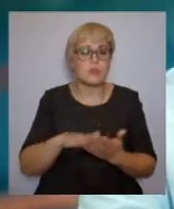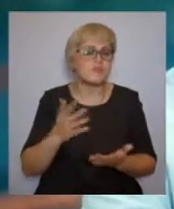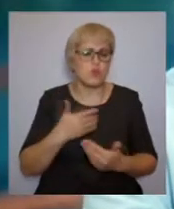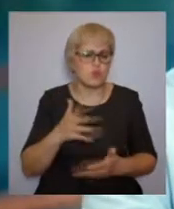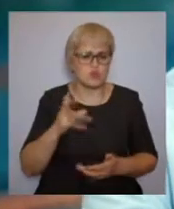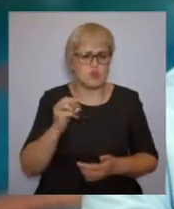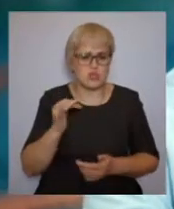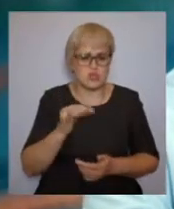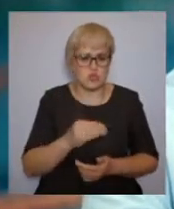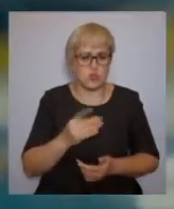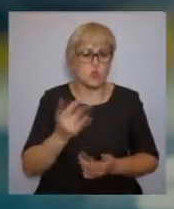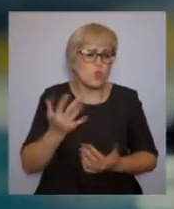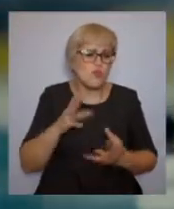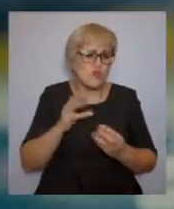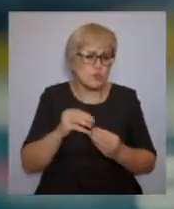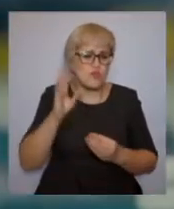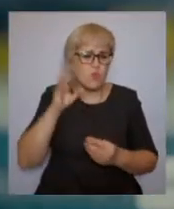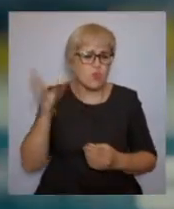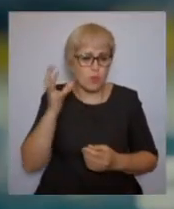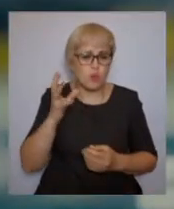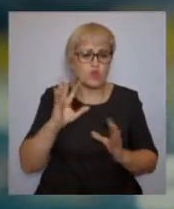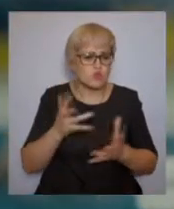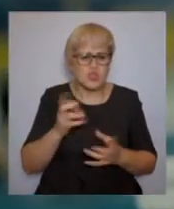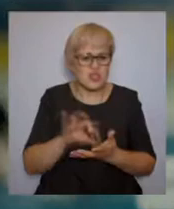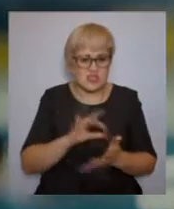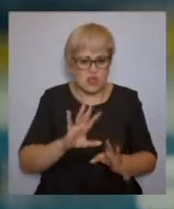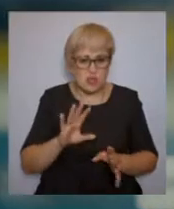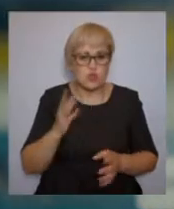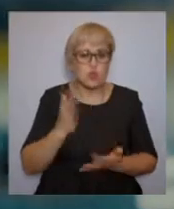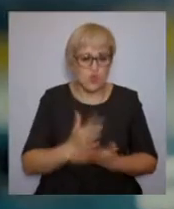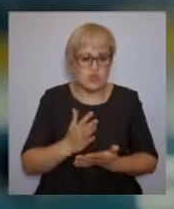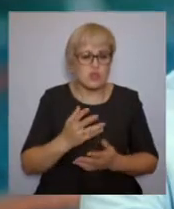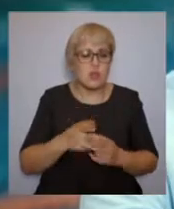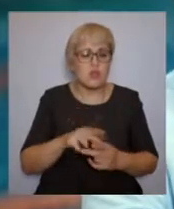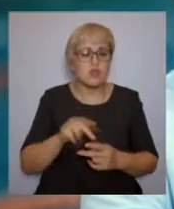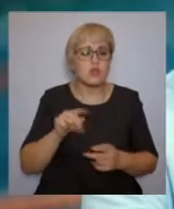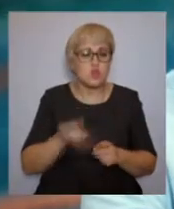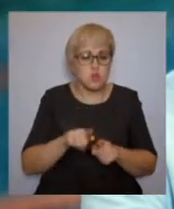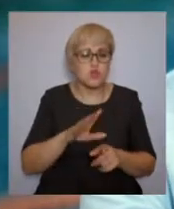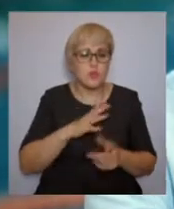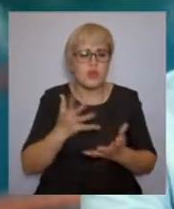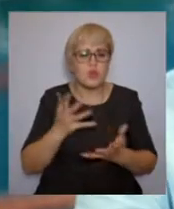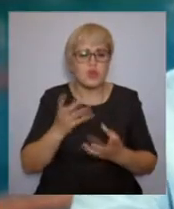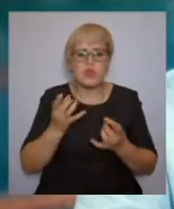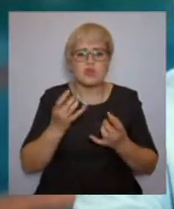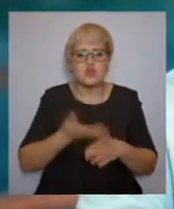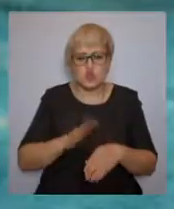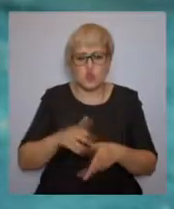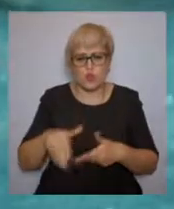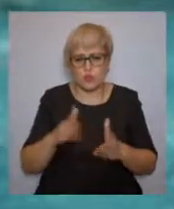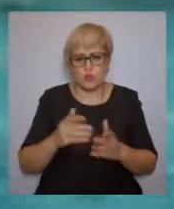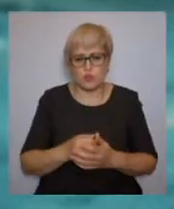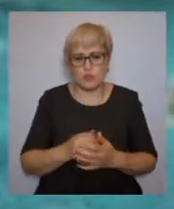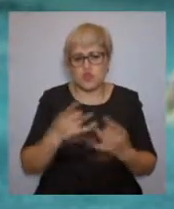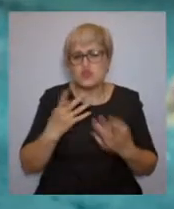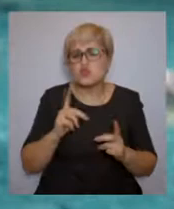водное поло случилось мне сразу если это был такой какой то вот тоже непростой путь от расскажи как это происходило